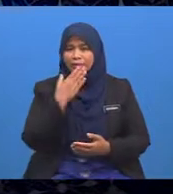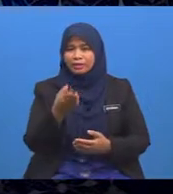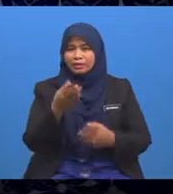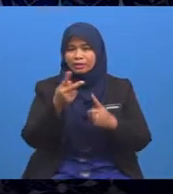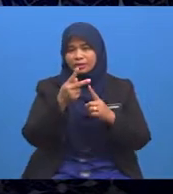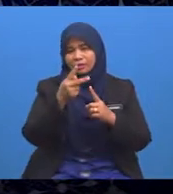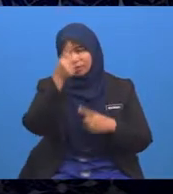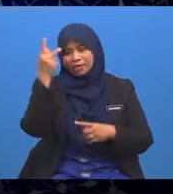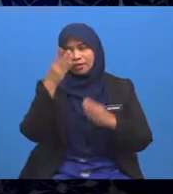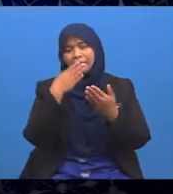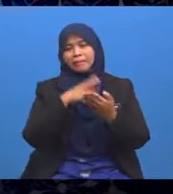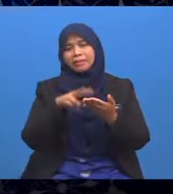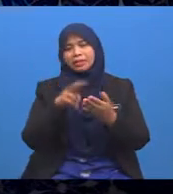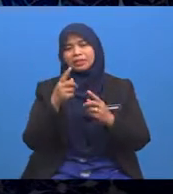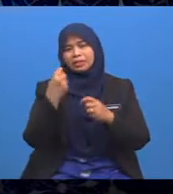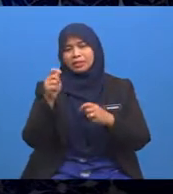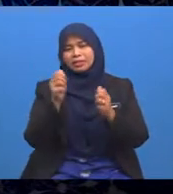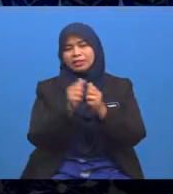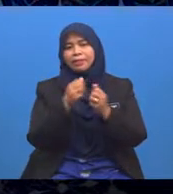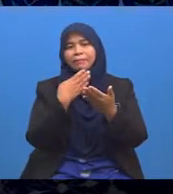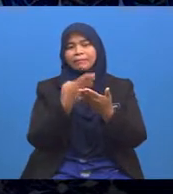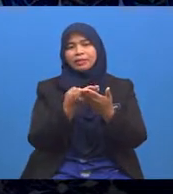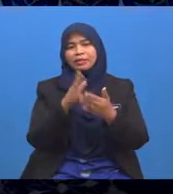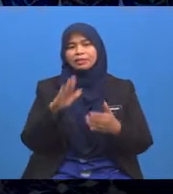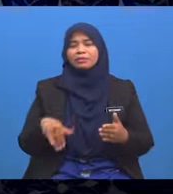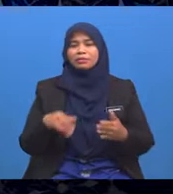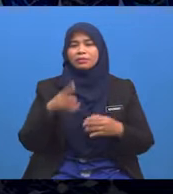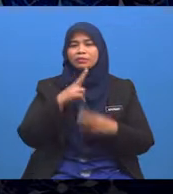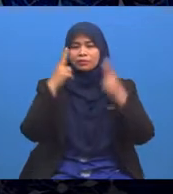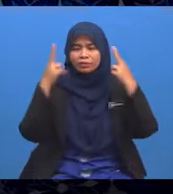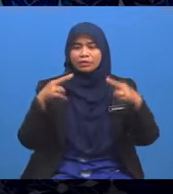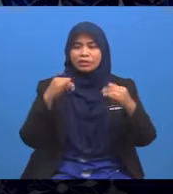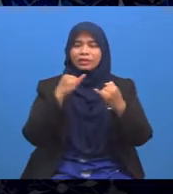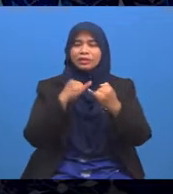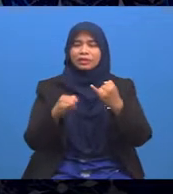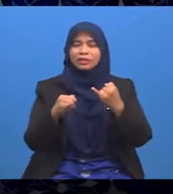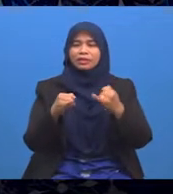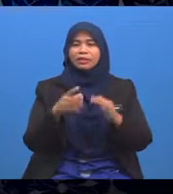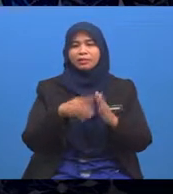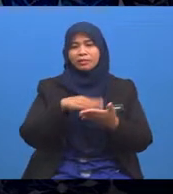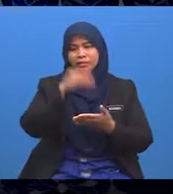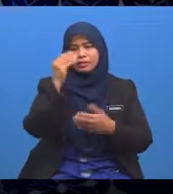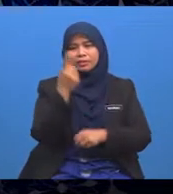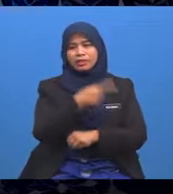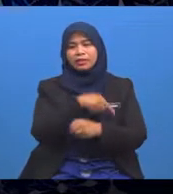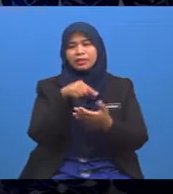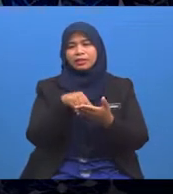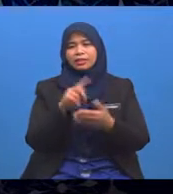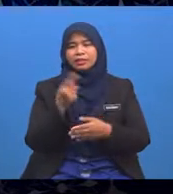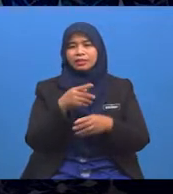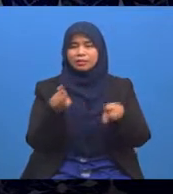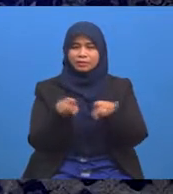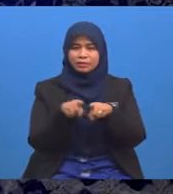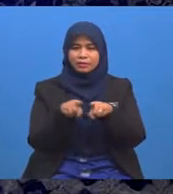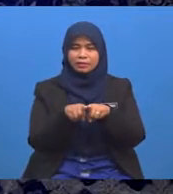tersebut dengan baik. Sebelum Ustazah mengakhiri sesi pembelajaran pada hari ini, mari kita